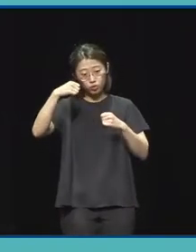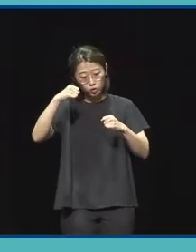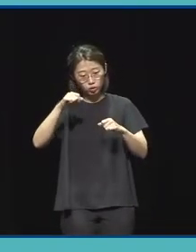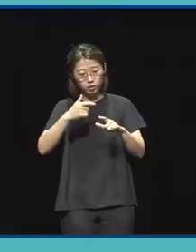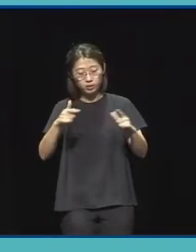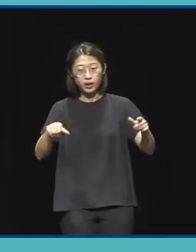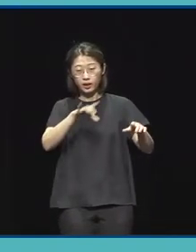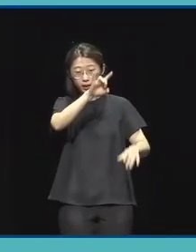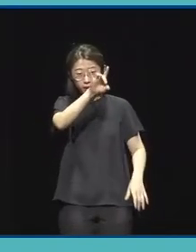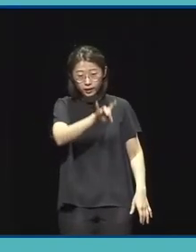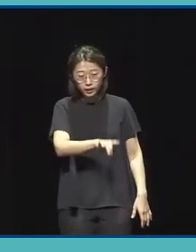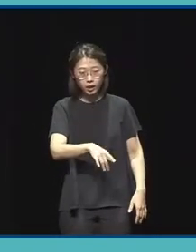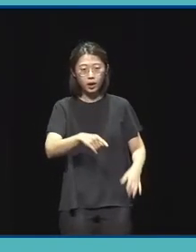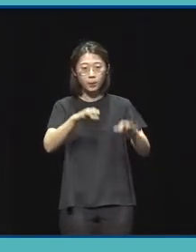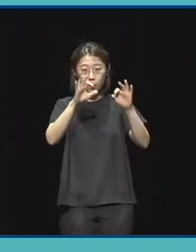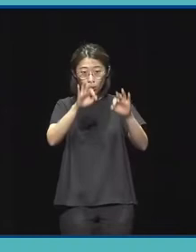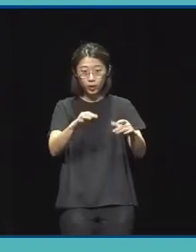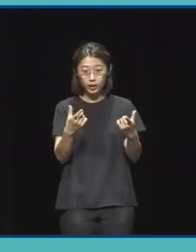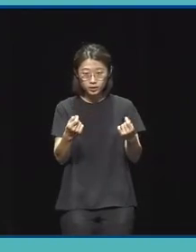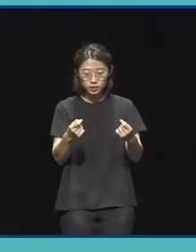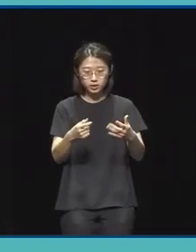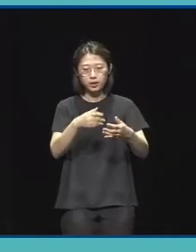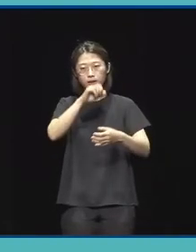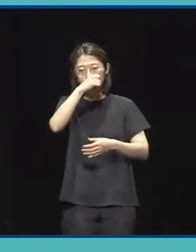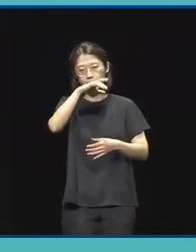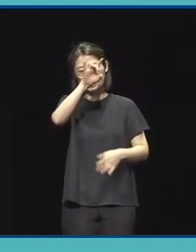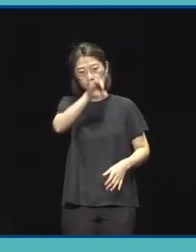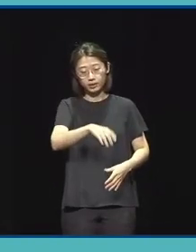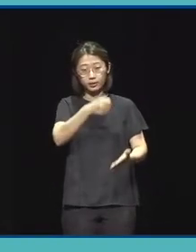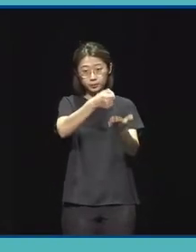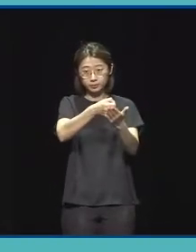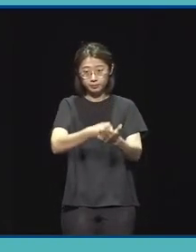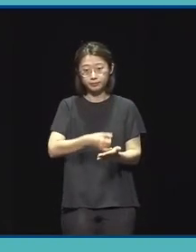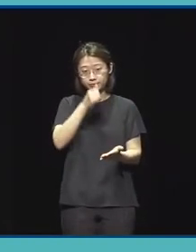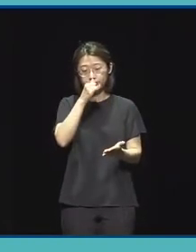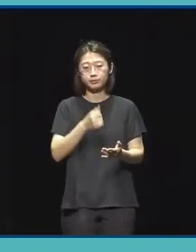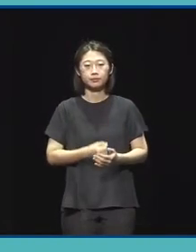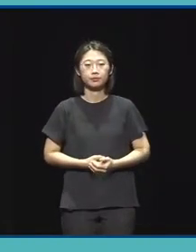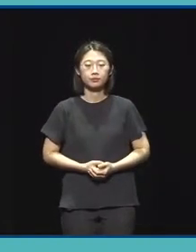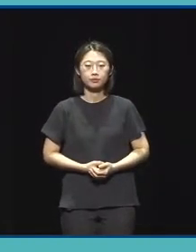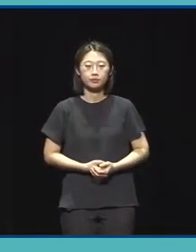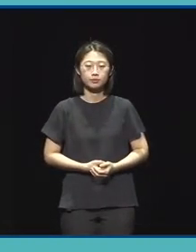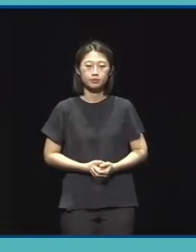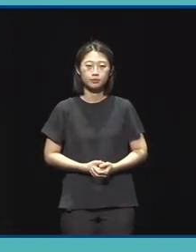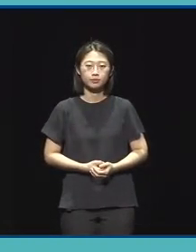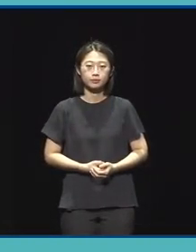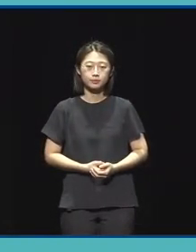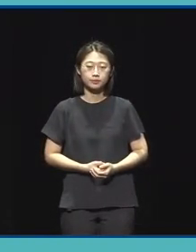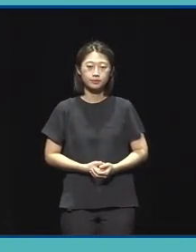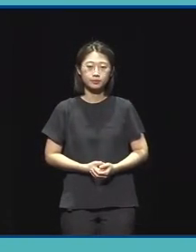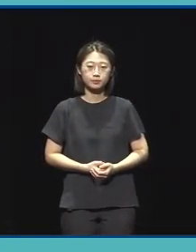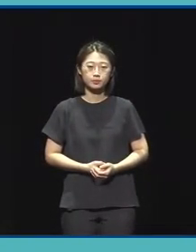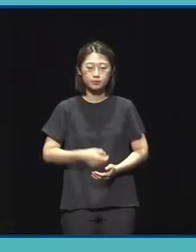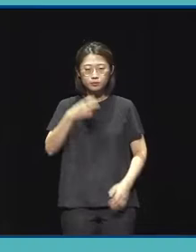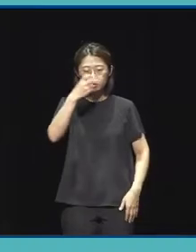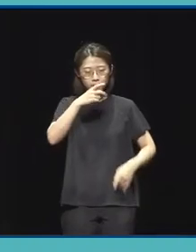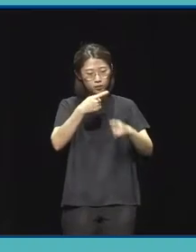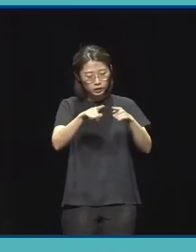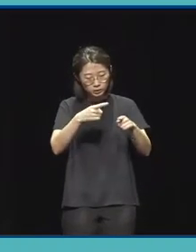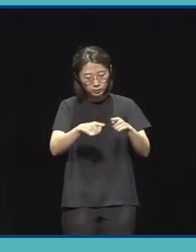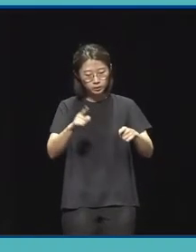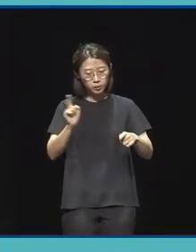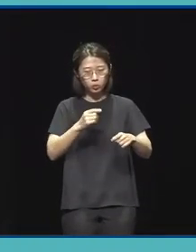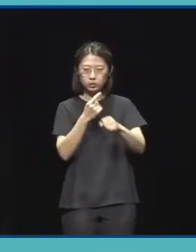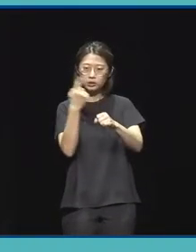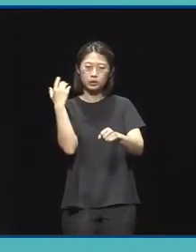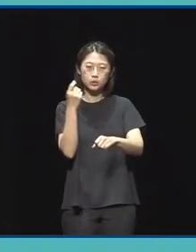분야는 각각 보시는 바와 같이 예산들이 배정이 되어 있습니다 다만 실현심의도 전년도와